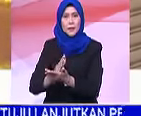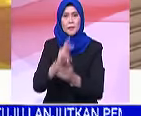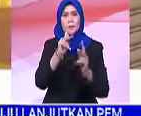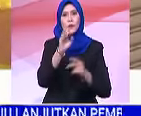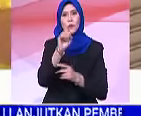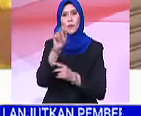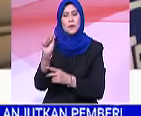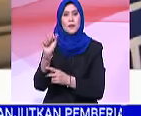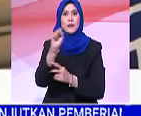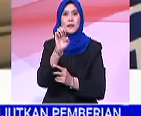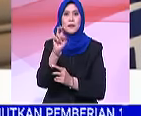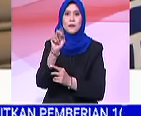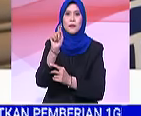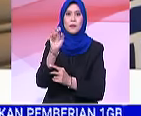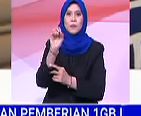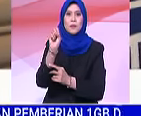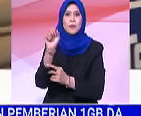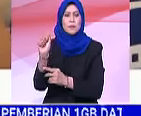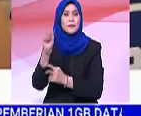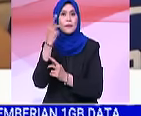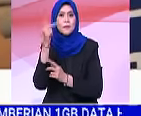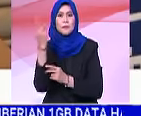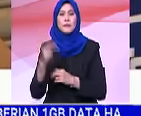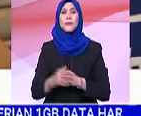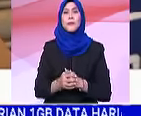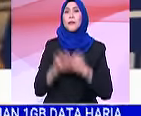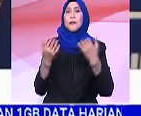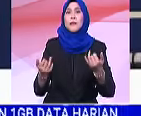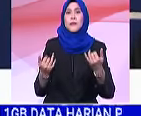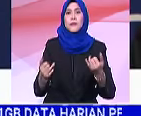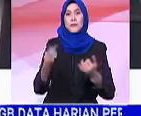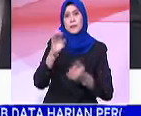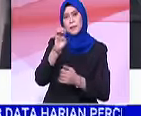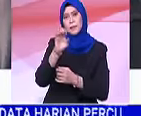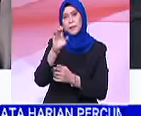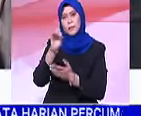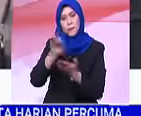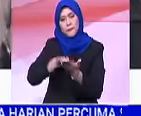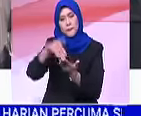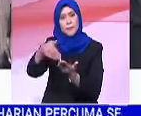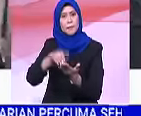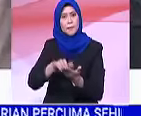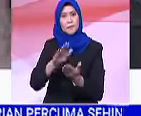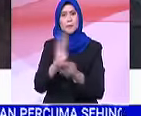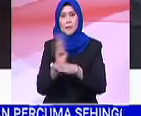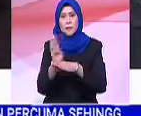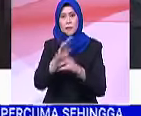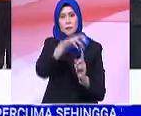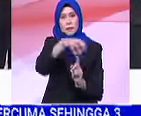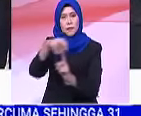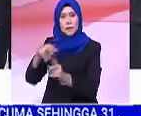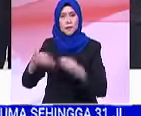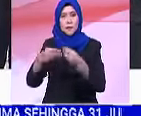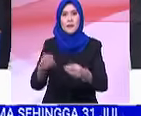di Kuching. Sementara itu, menurut pengarah agensi pengurusan e-dompet, Susi Ting, peniaga dan penjaja akan diberi